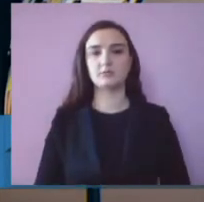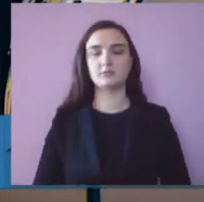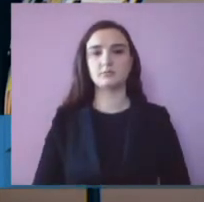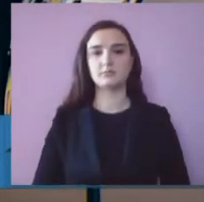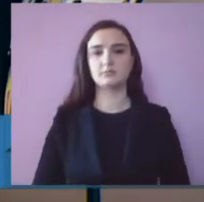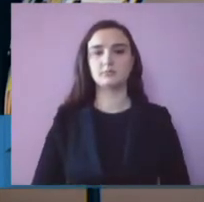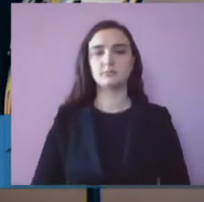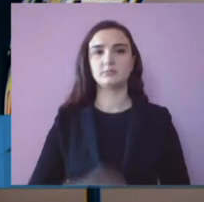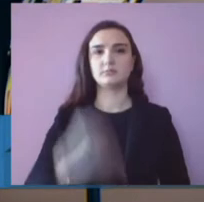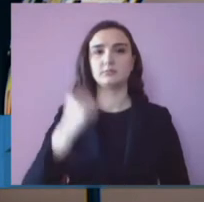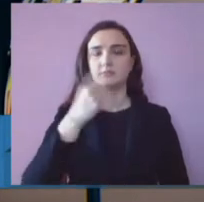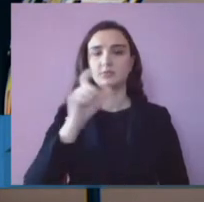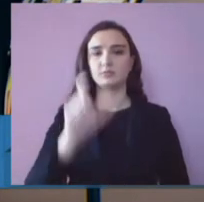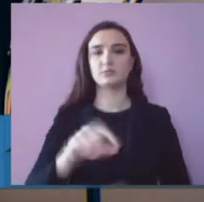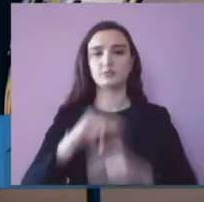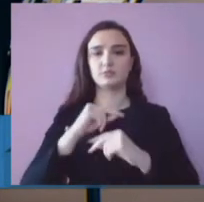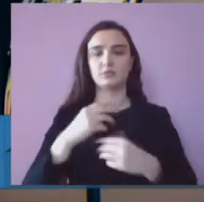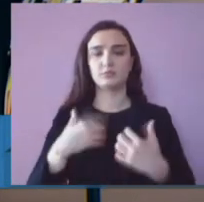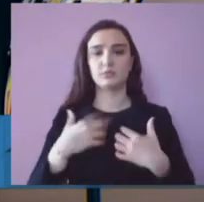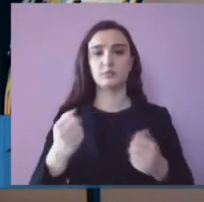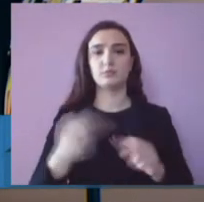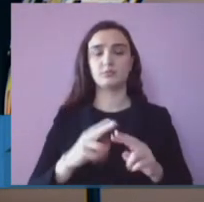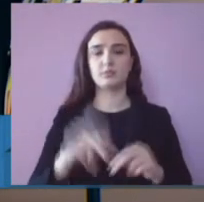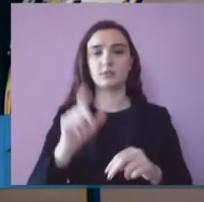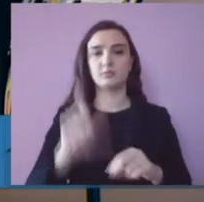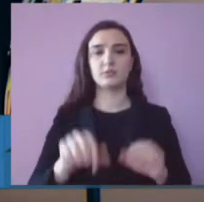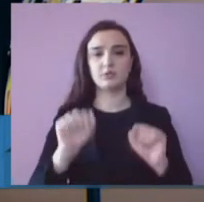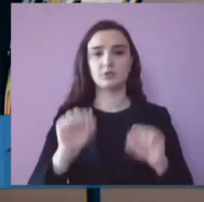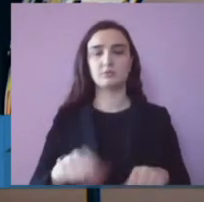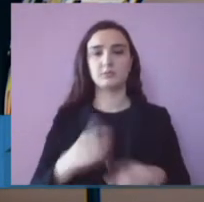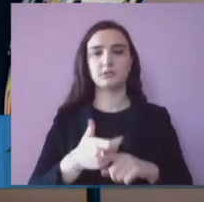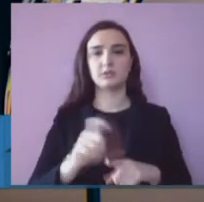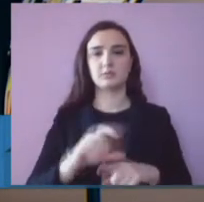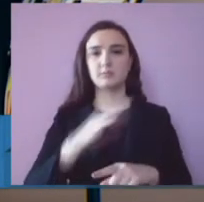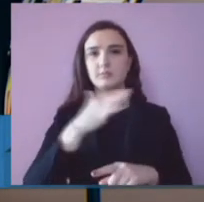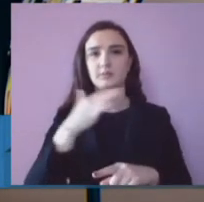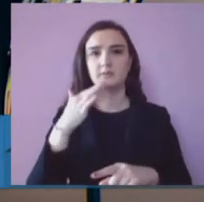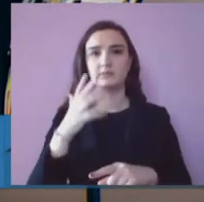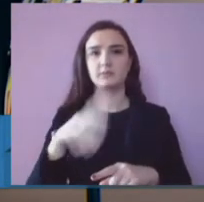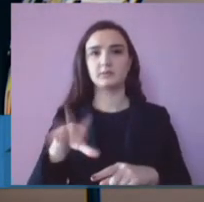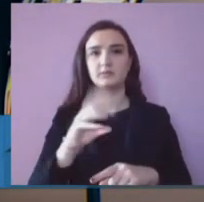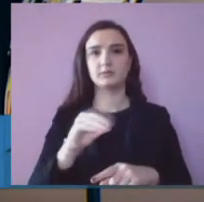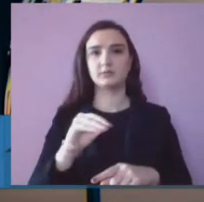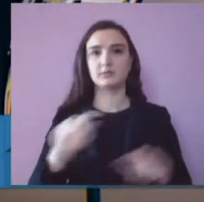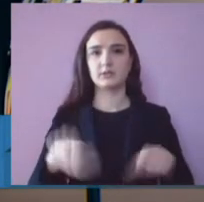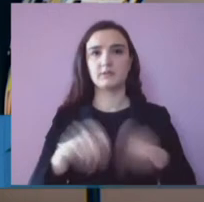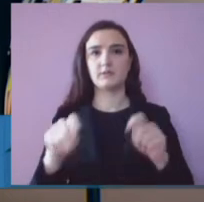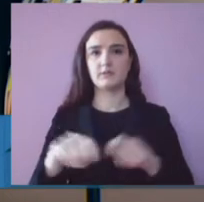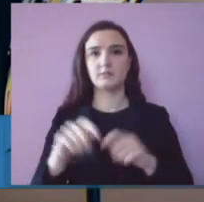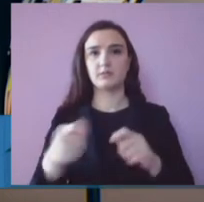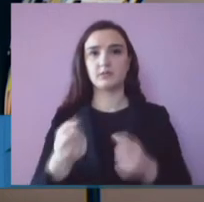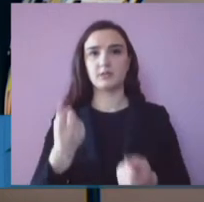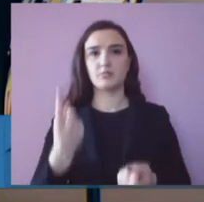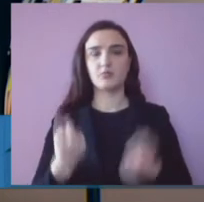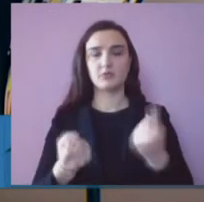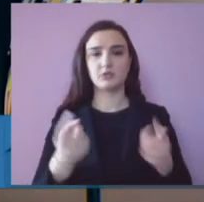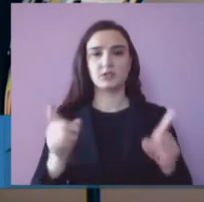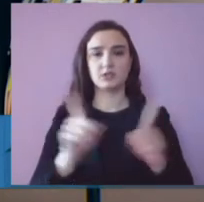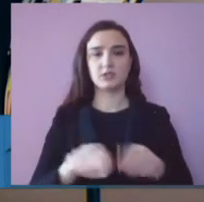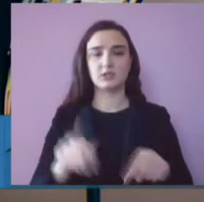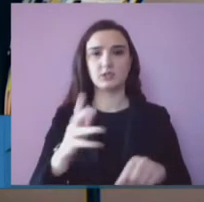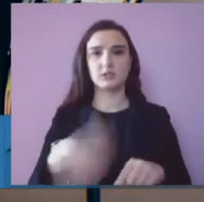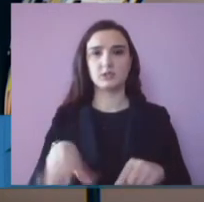ჯანმრთელობის მხრივ. ამიტომ ცხადია, რომ ადამიანს შეიძლება ძალიან ბევრი დარღვევები გამოაჩნდეს ისეთი, რომელიც